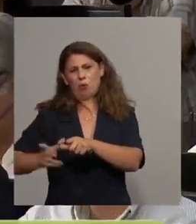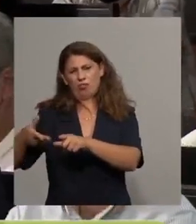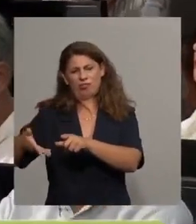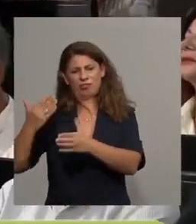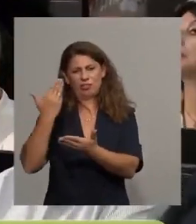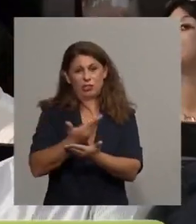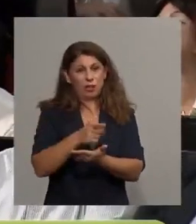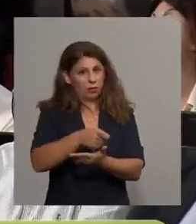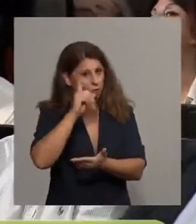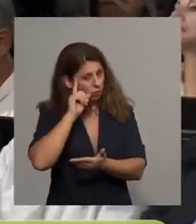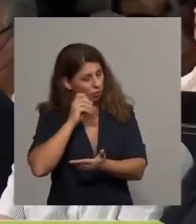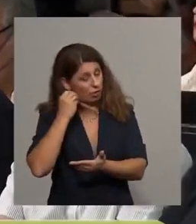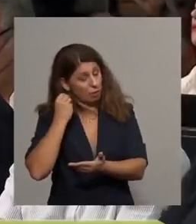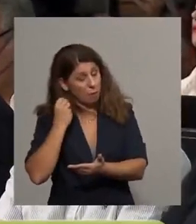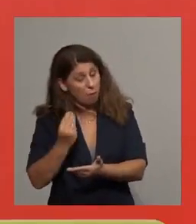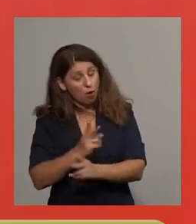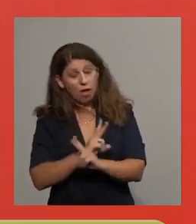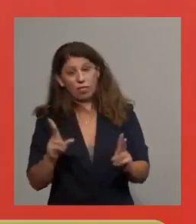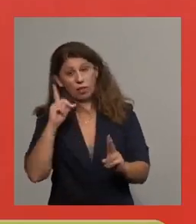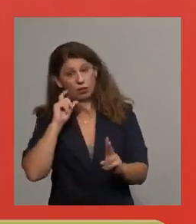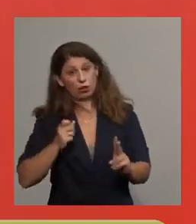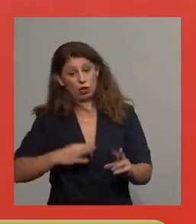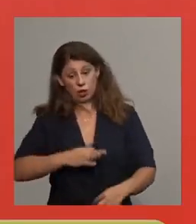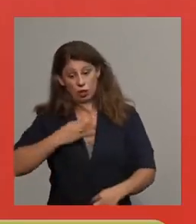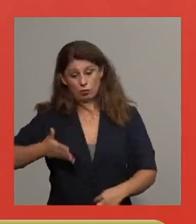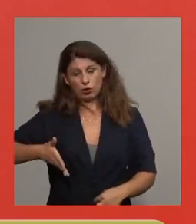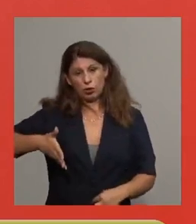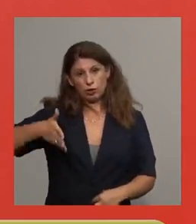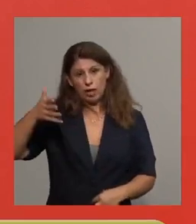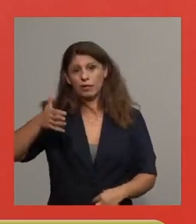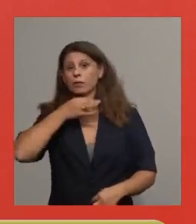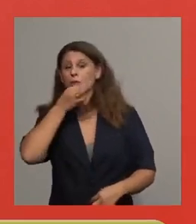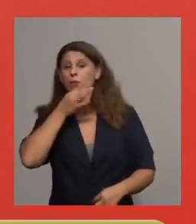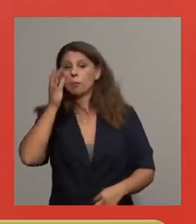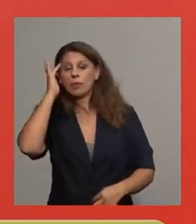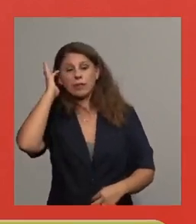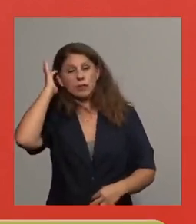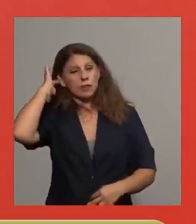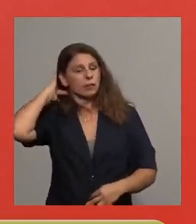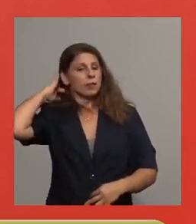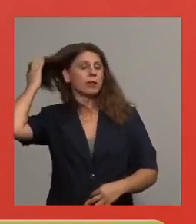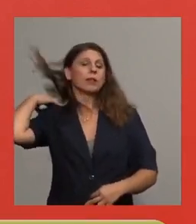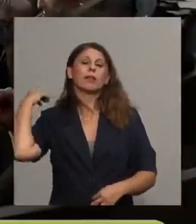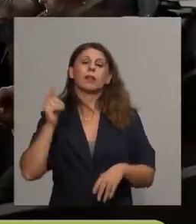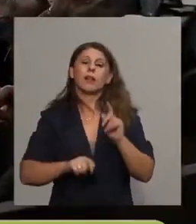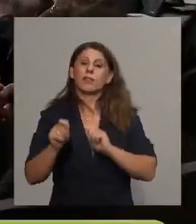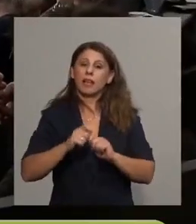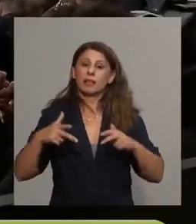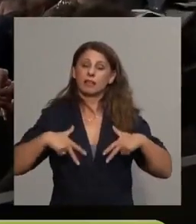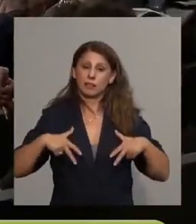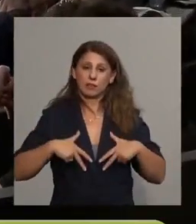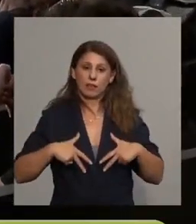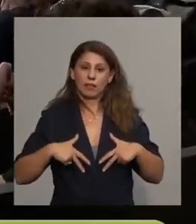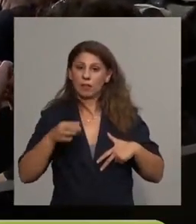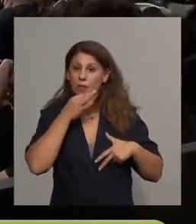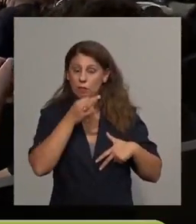ξέρει και το παραξέρει και ο κύριος Μητσοτάκης, που μίλησε για το σχηματισμό μιας κυβέρνησης, την οποία